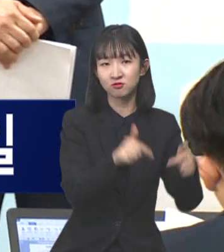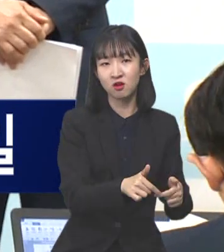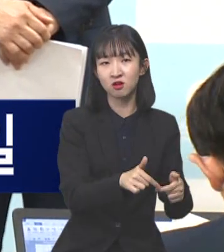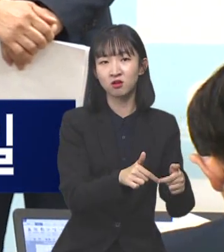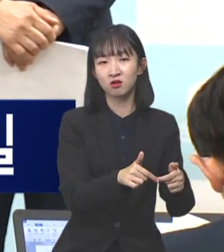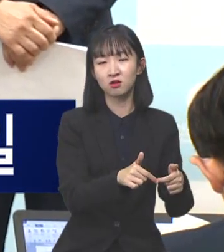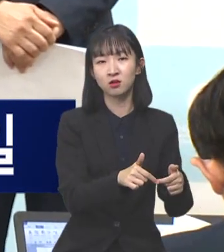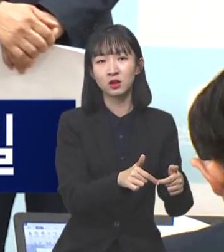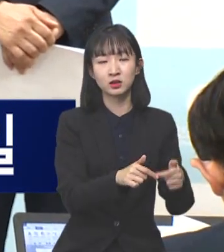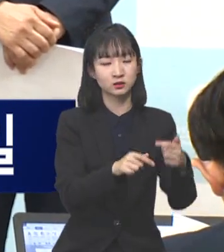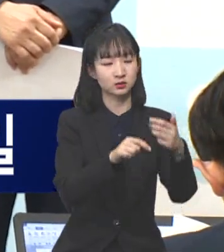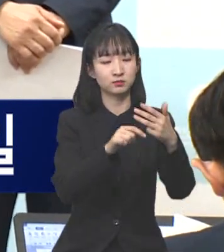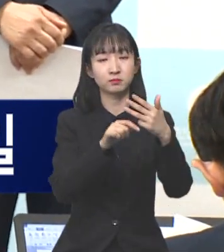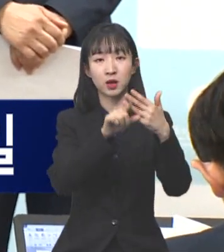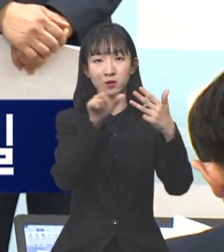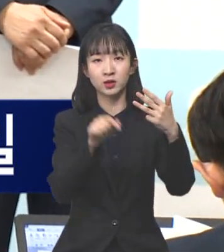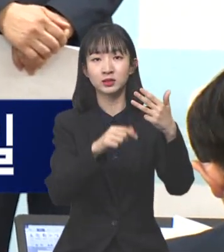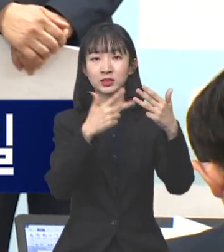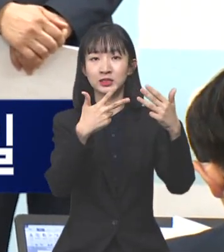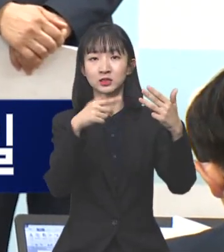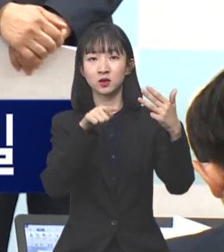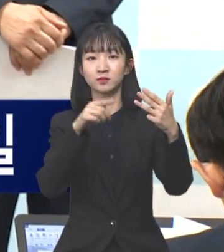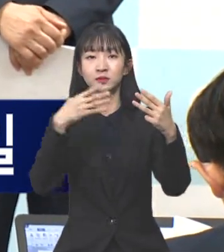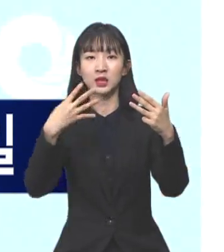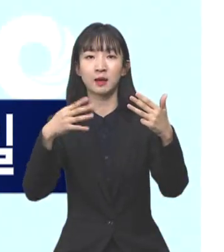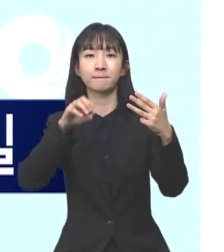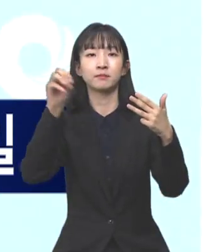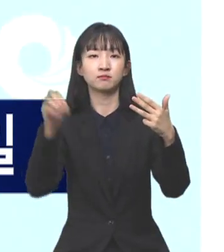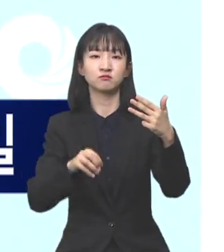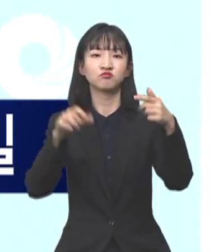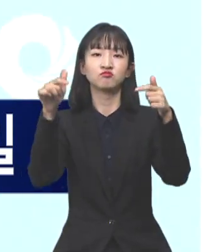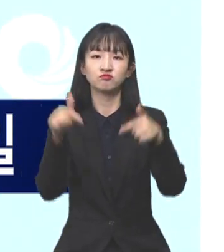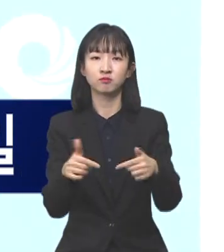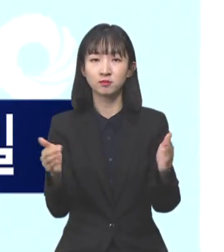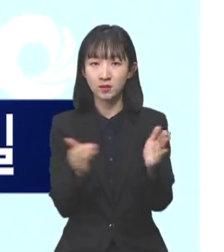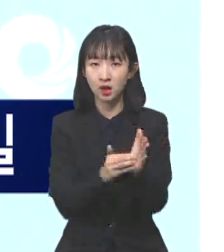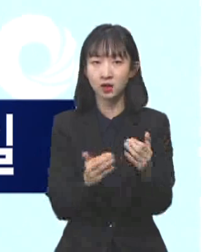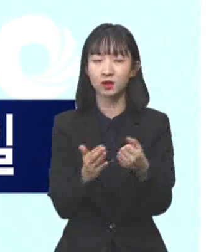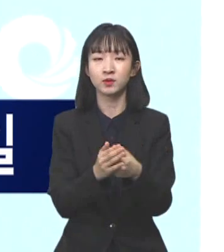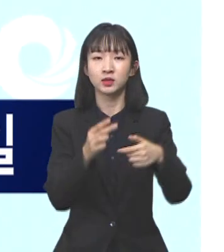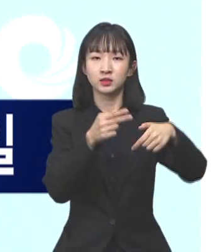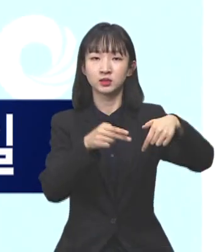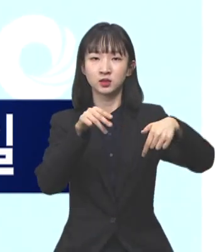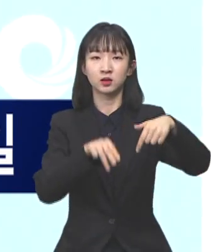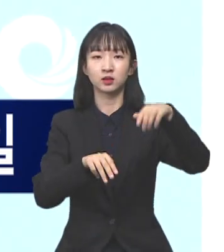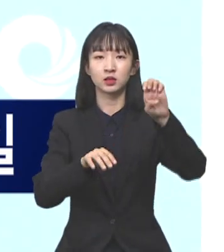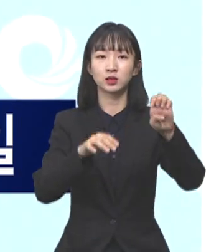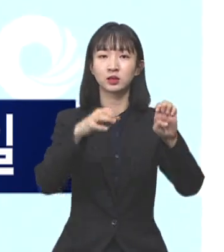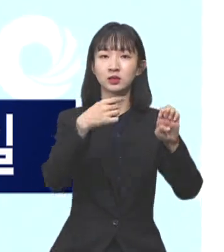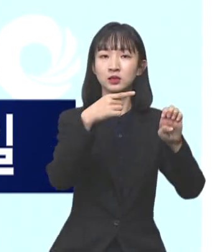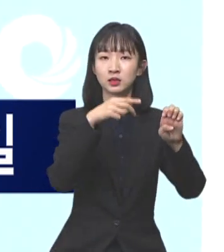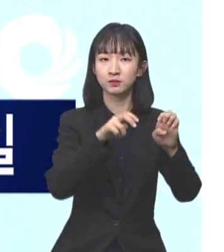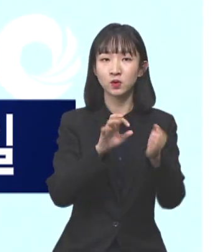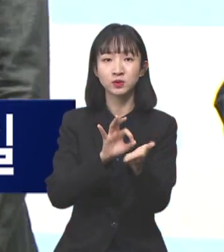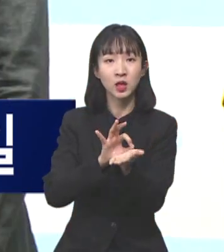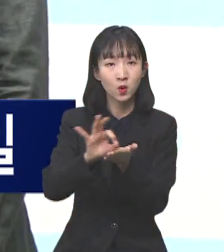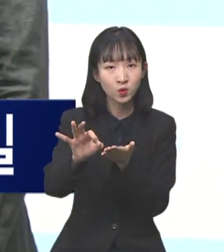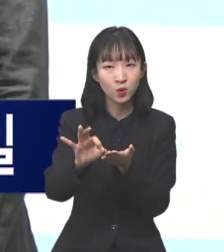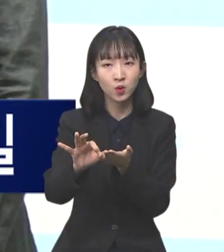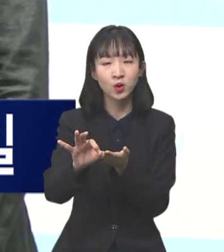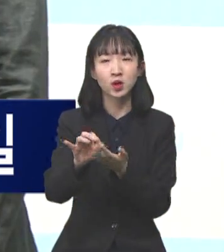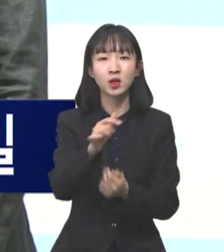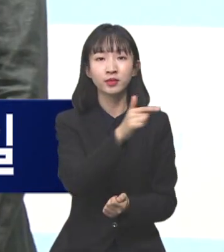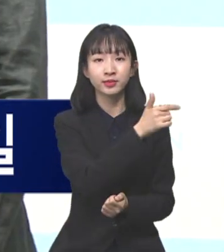8월엔 7.4% 하락한 것으로 나타났습니다 이에 따라 인천이 음 사용으로 대형 소매점의 매출감소 분